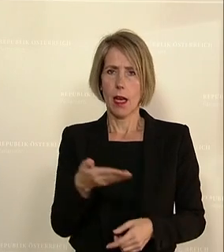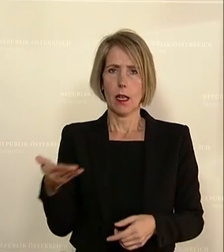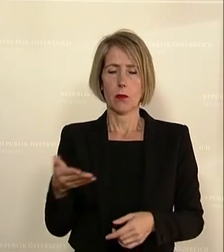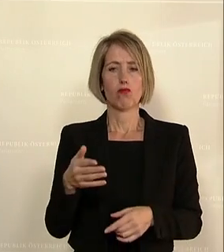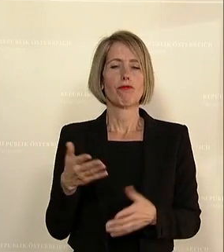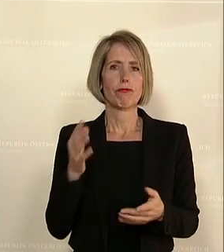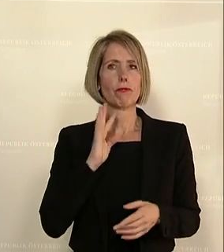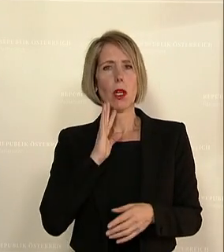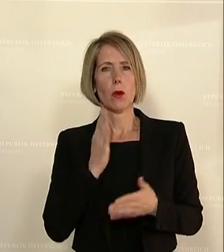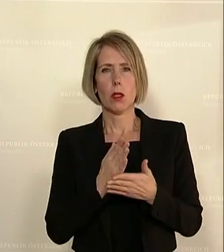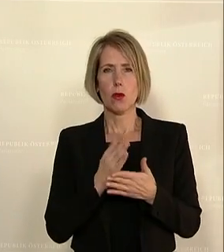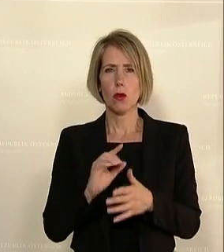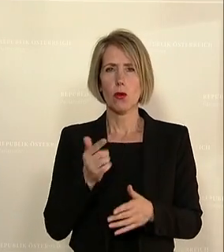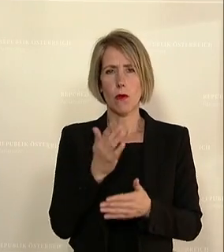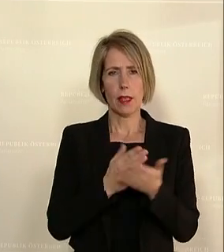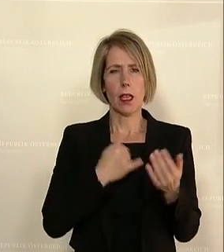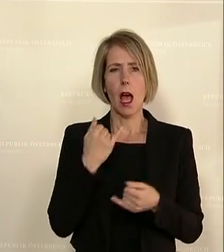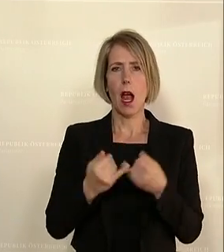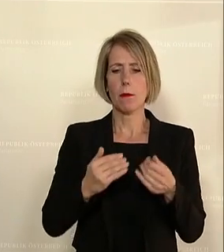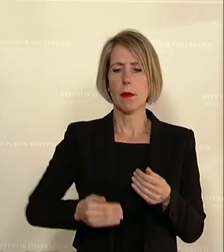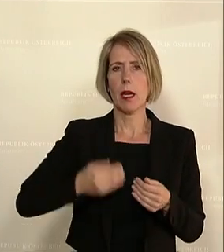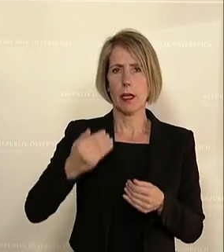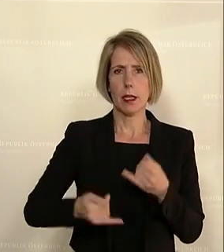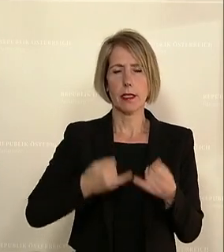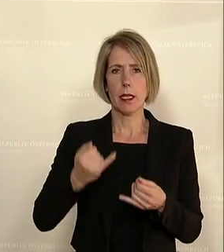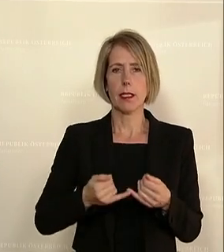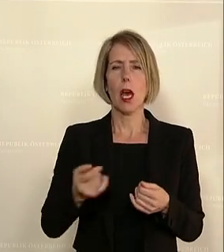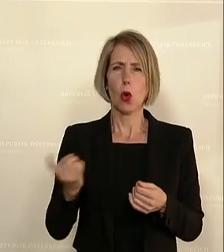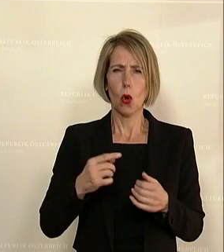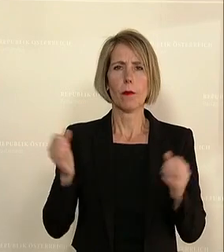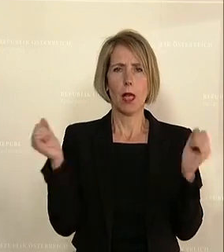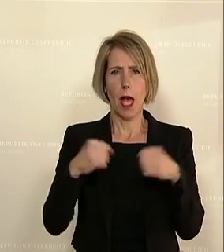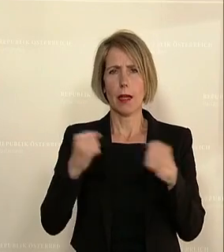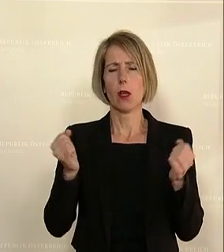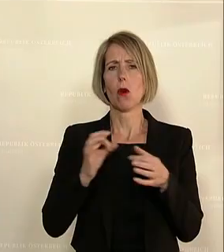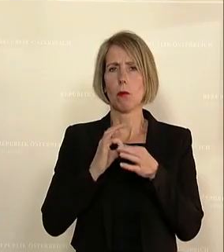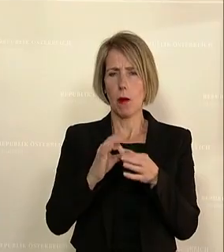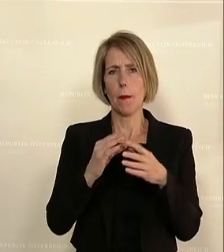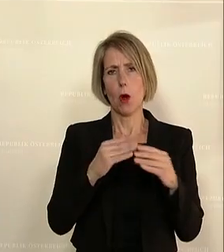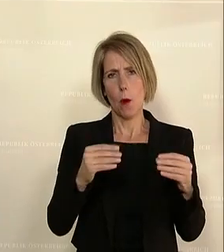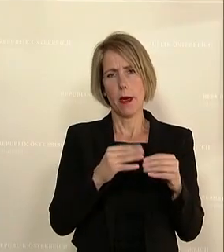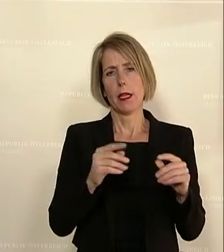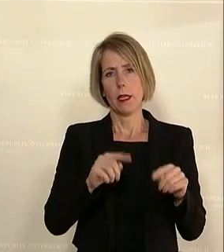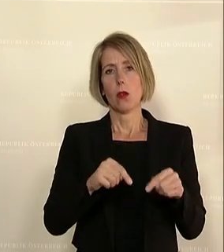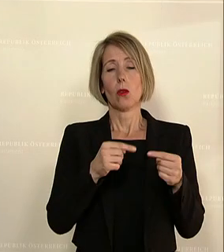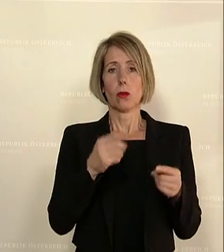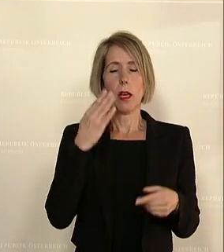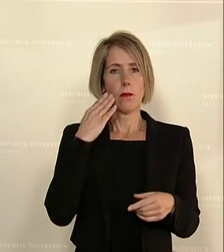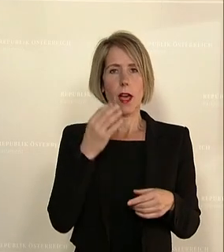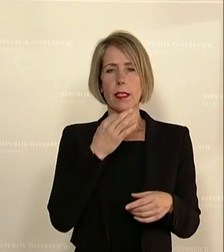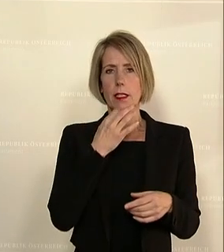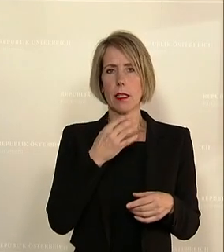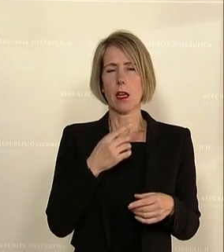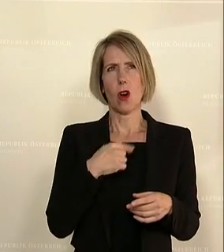zweiten Halbjahr des kommenden Jahres dann zu einer Einigung auch mit Rumänien kommen. Und dann wissen wir genau, ich habe mir sie